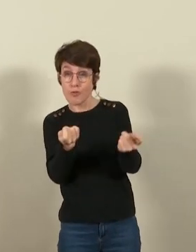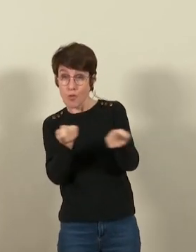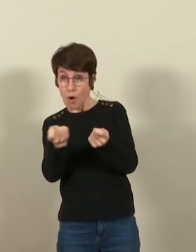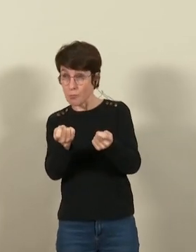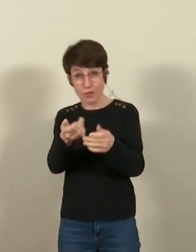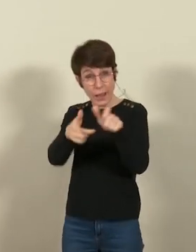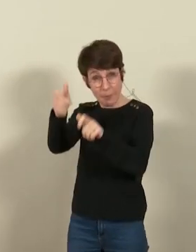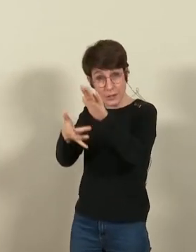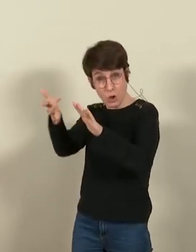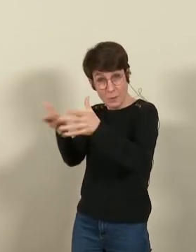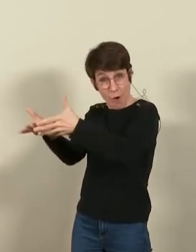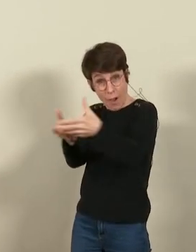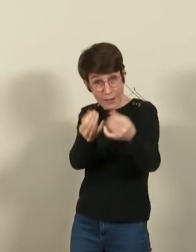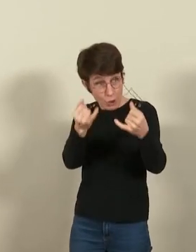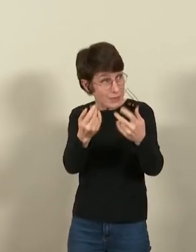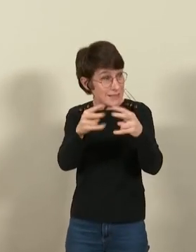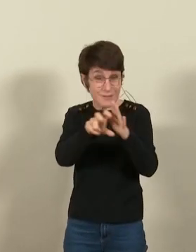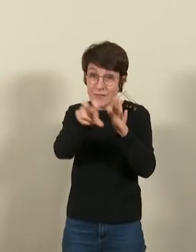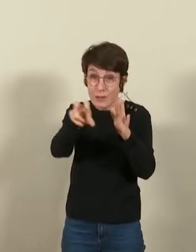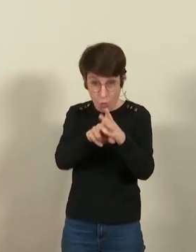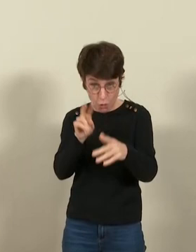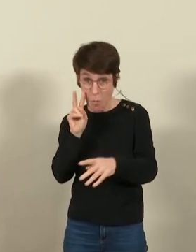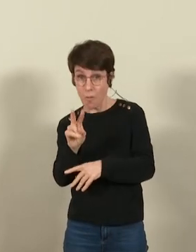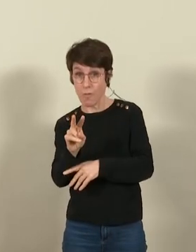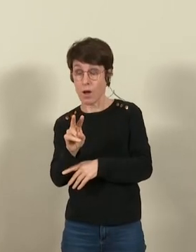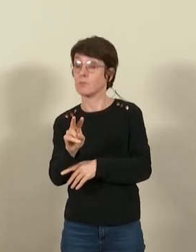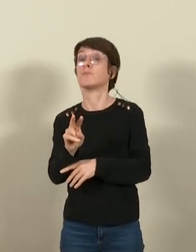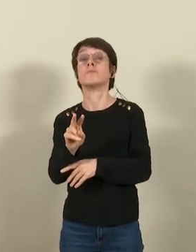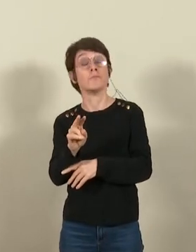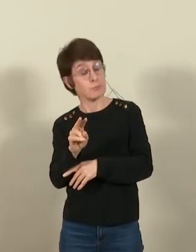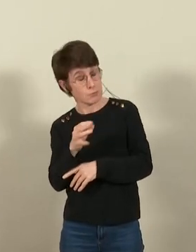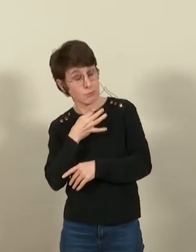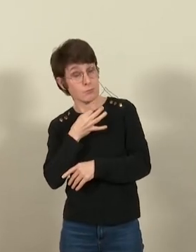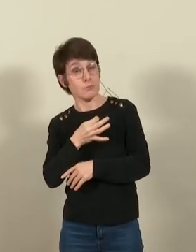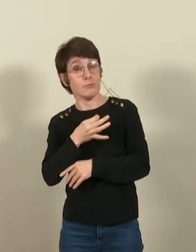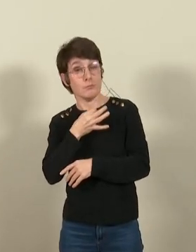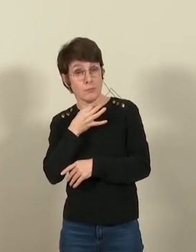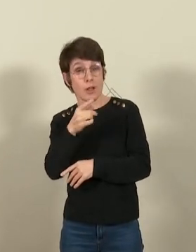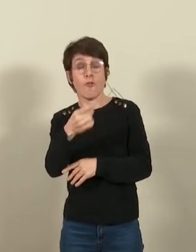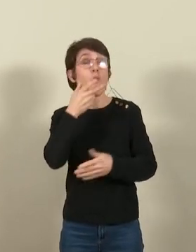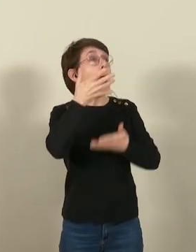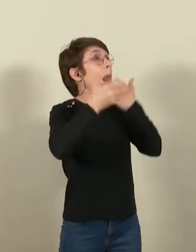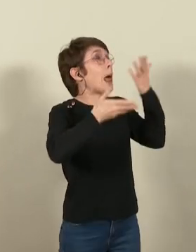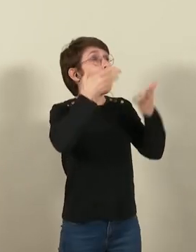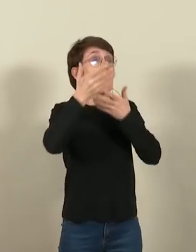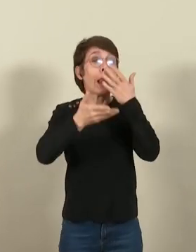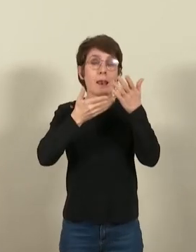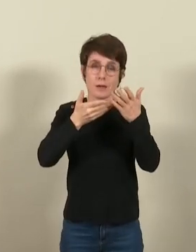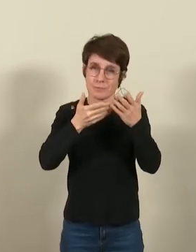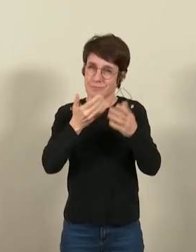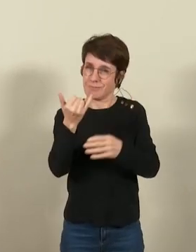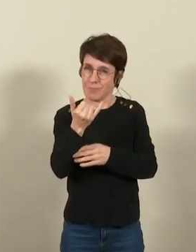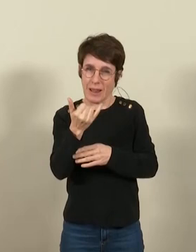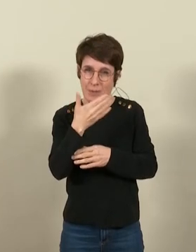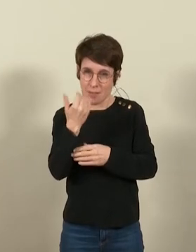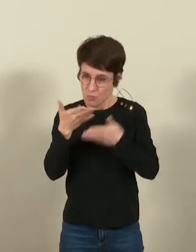des des migrants sur le territoire de la Ville de Grenoble je pense que là aussi plutôt que des déclarations elle ferait mieux de s'atteler à